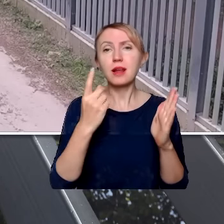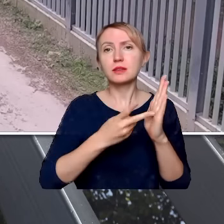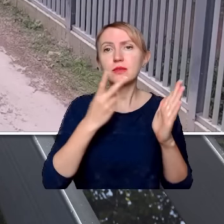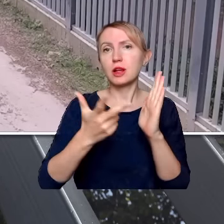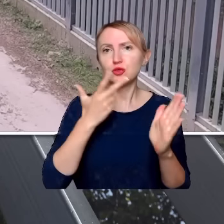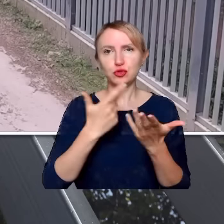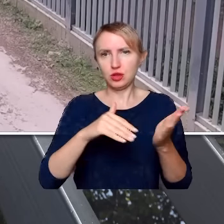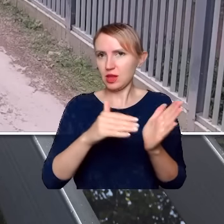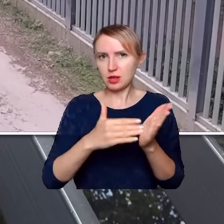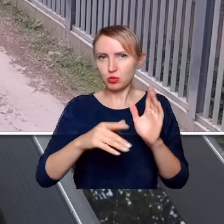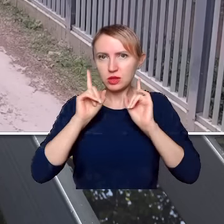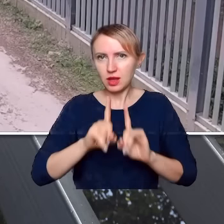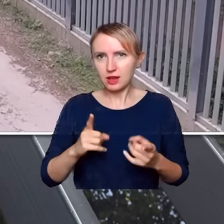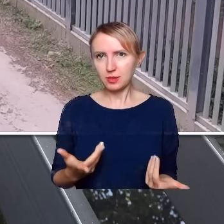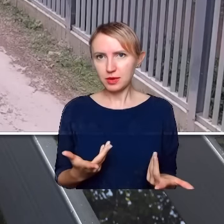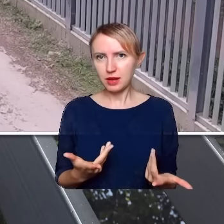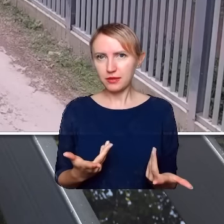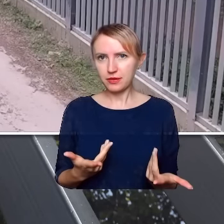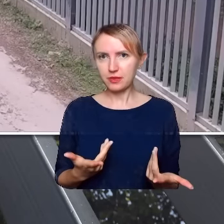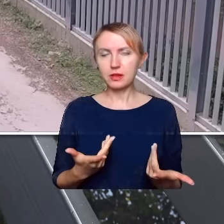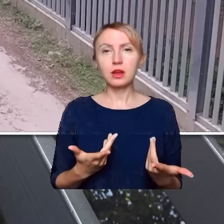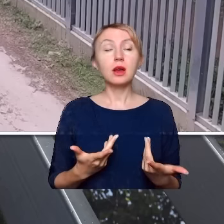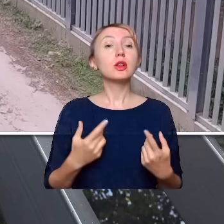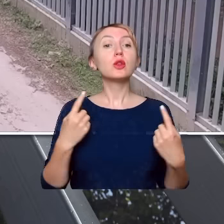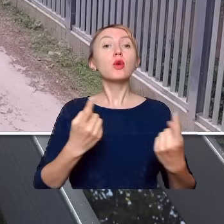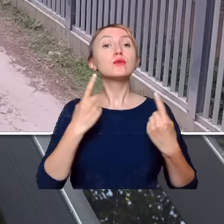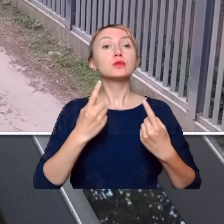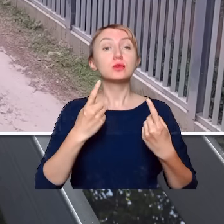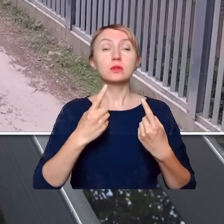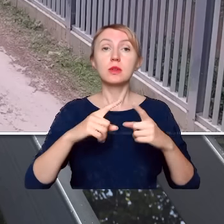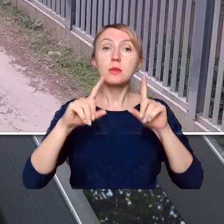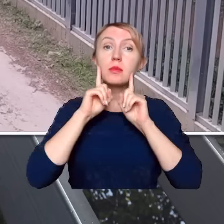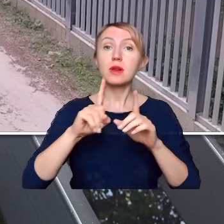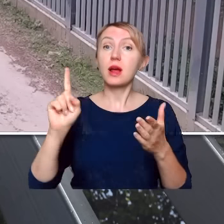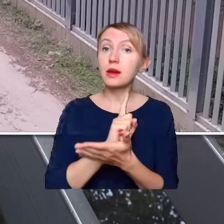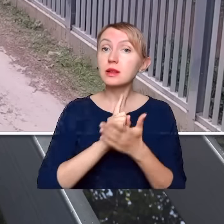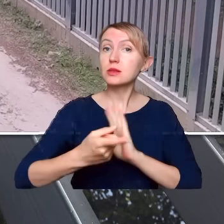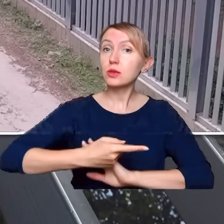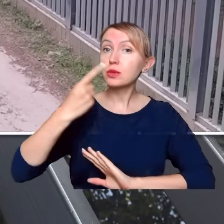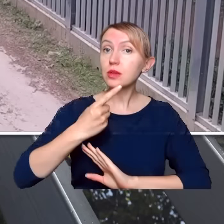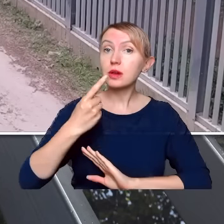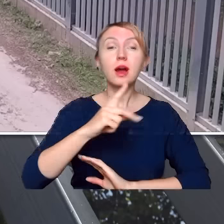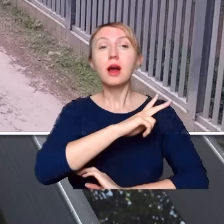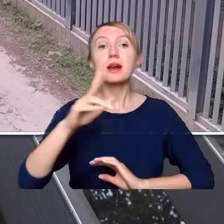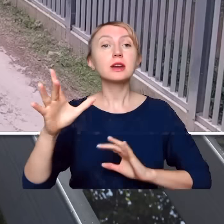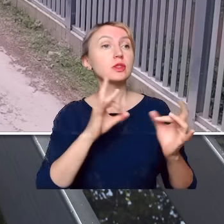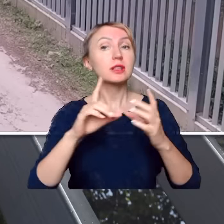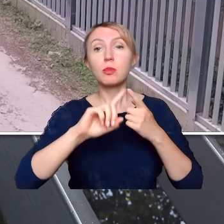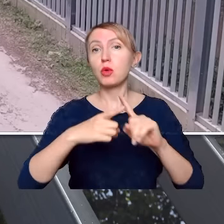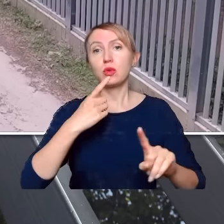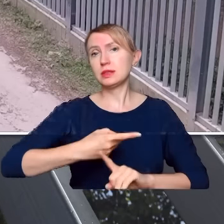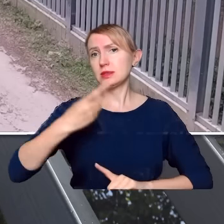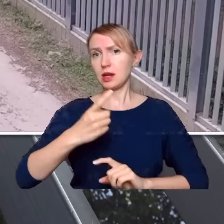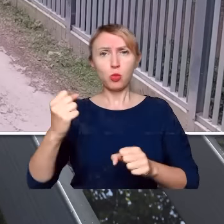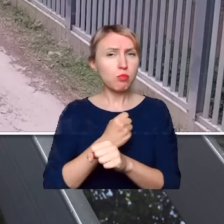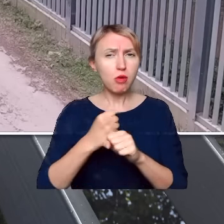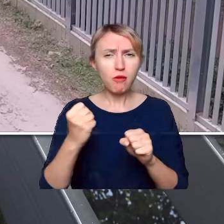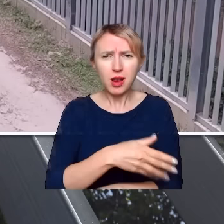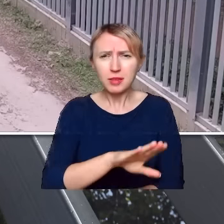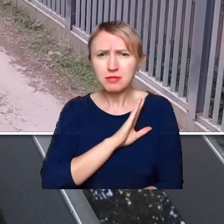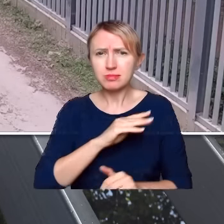kwestiach realnego zagrożenia każda gra polityczna staje się śmiertelnym zagrożeniem, bo